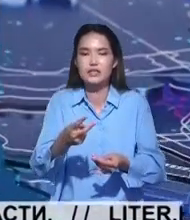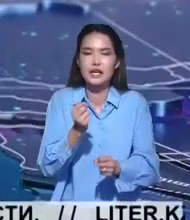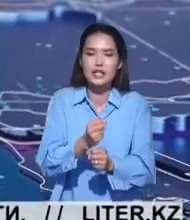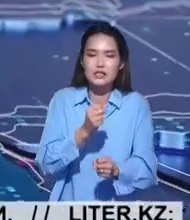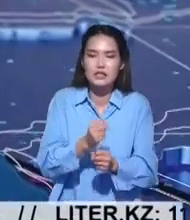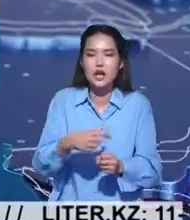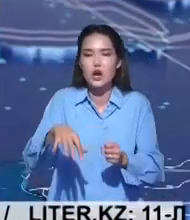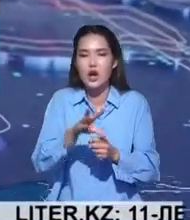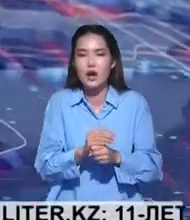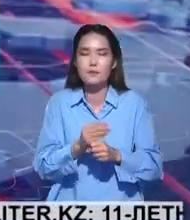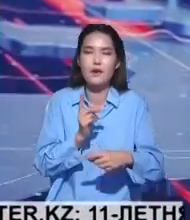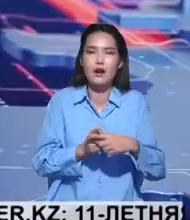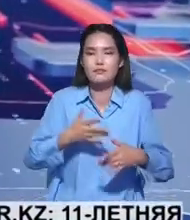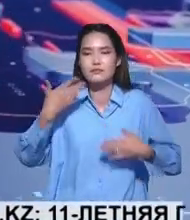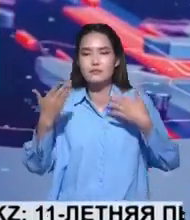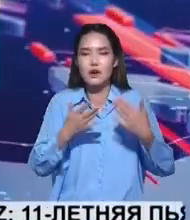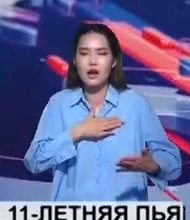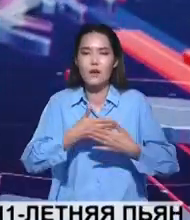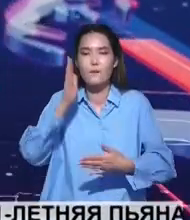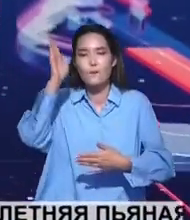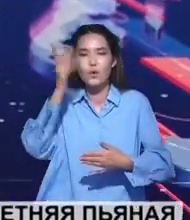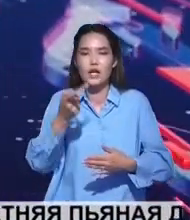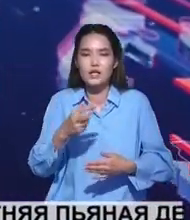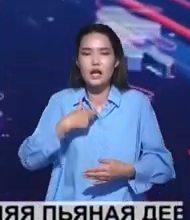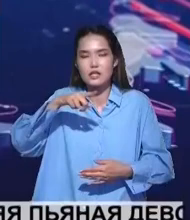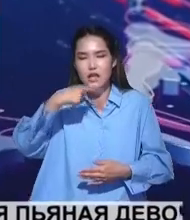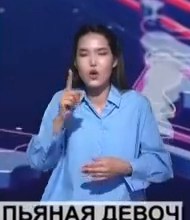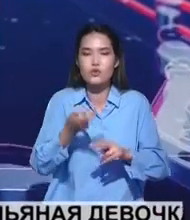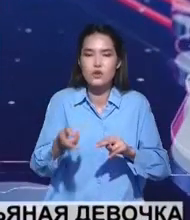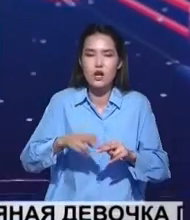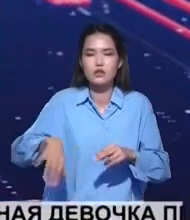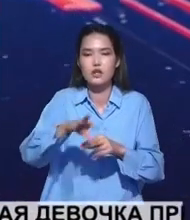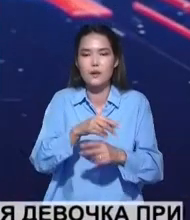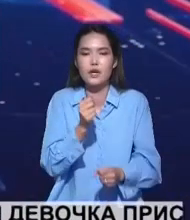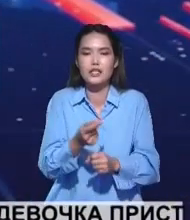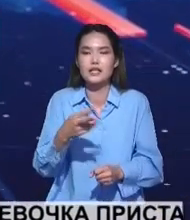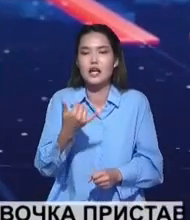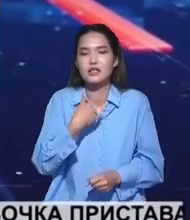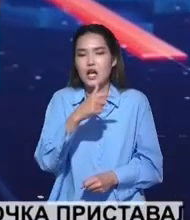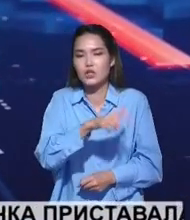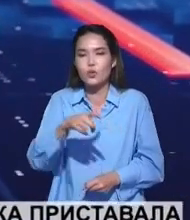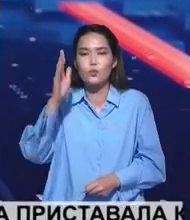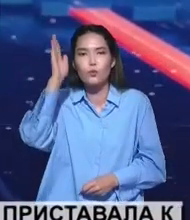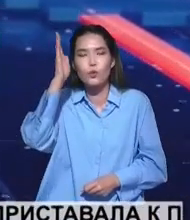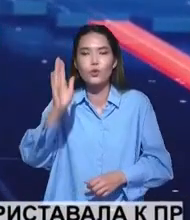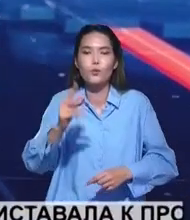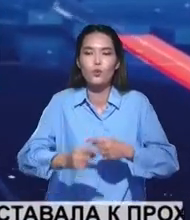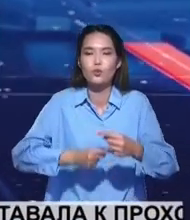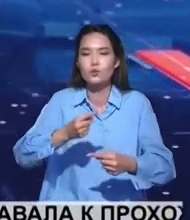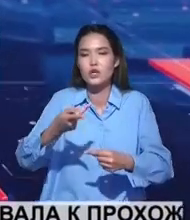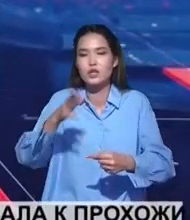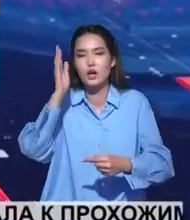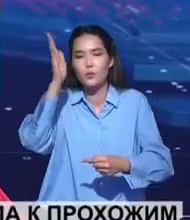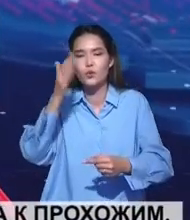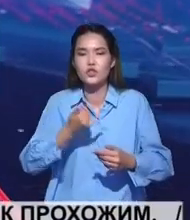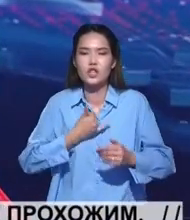на все с позитивным отношением к будущему. Для себя отмечаю, что все это еще делается и для нашего и будущих поколений, для будущего